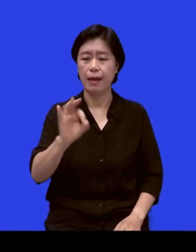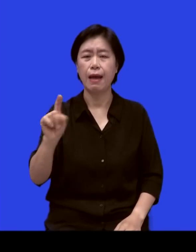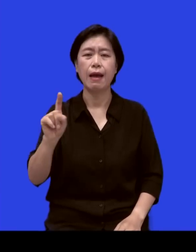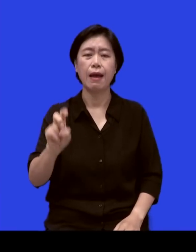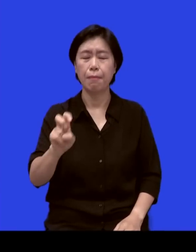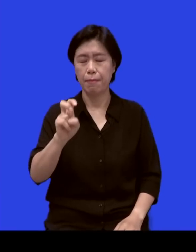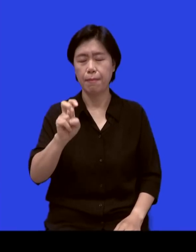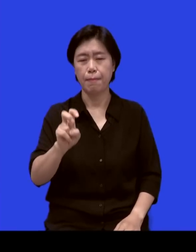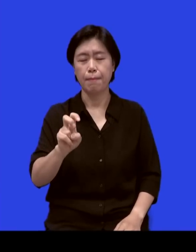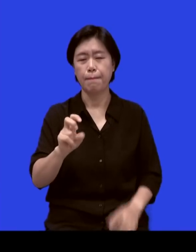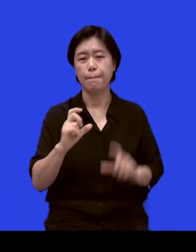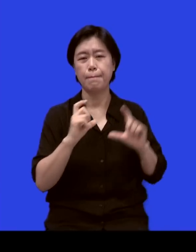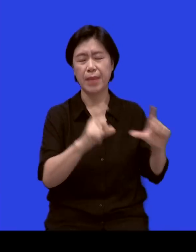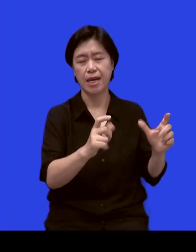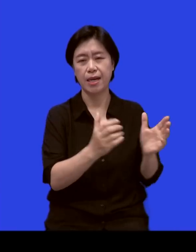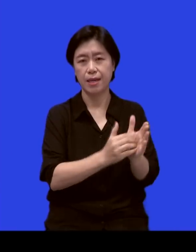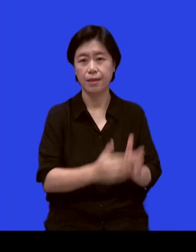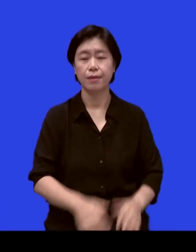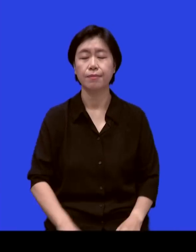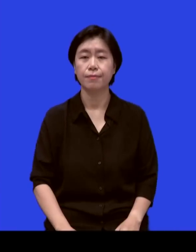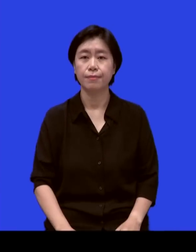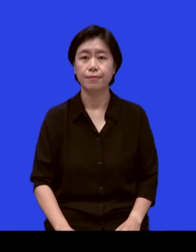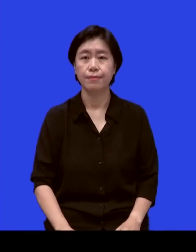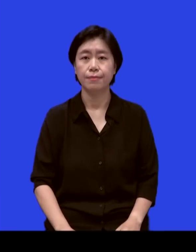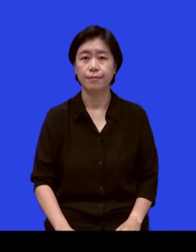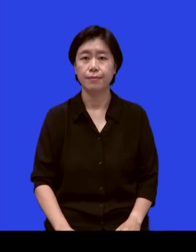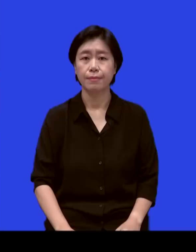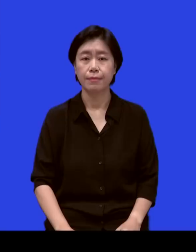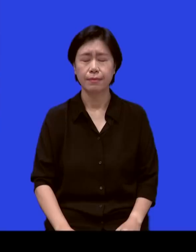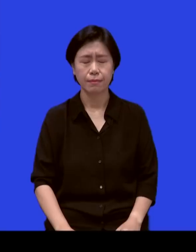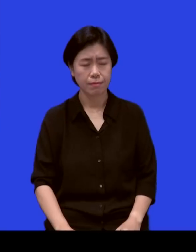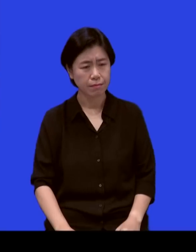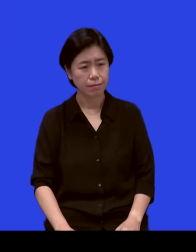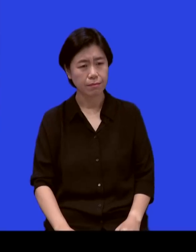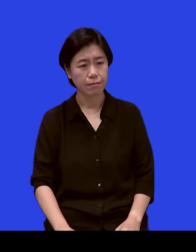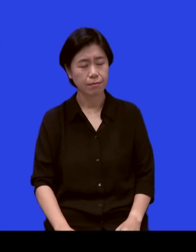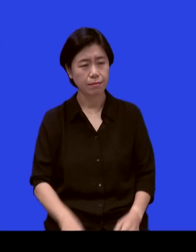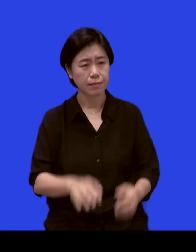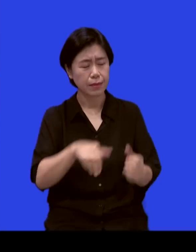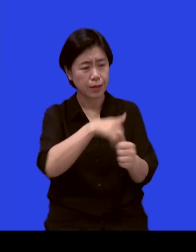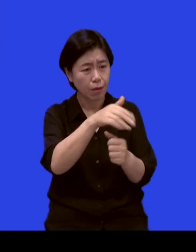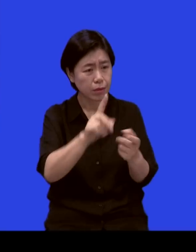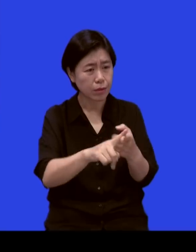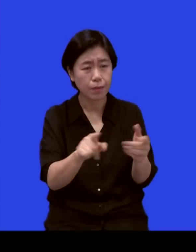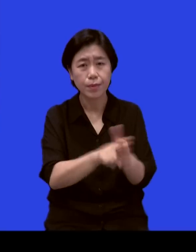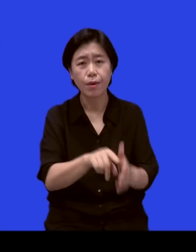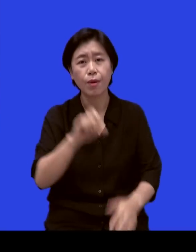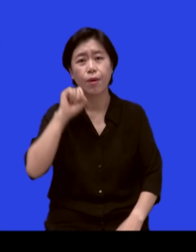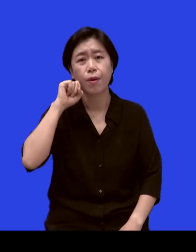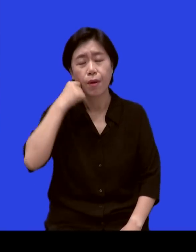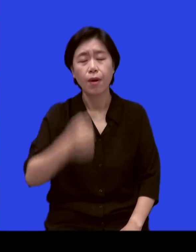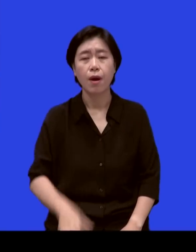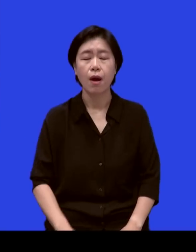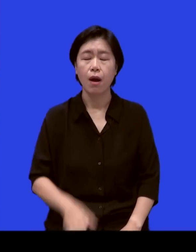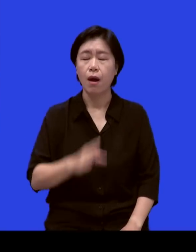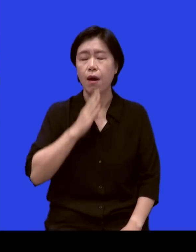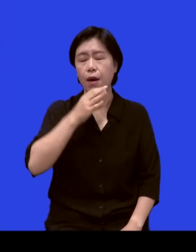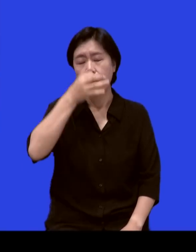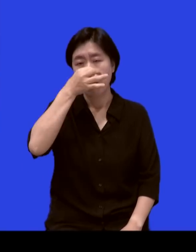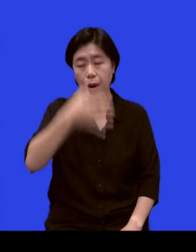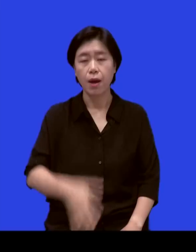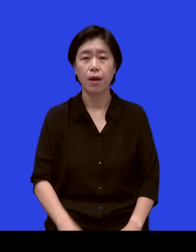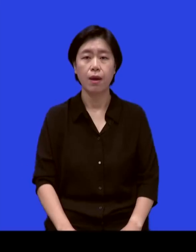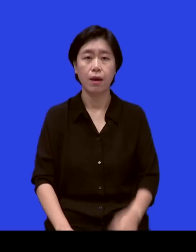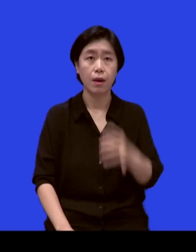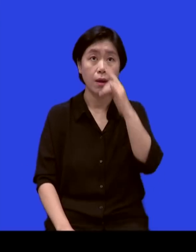췌장암 선고를 받으시고 나서 또 안 믿기는 거예요. 와, 나는 이렇게 왜 너무 힘들다 이런 네. 생각을 많이 했어요,